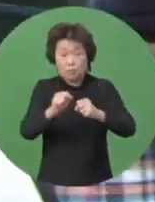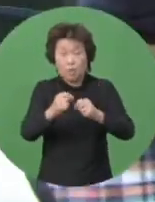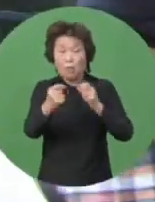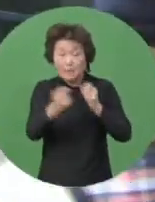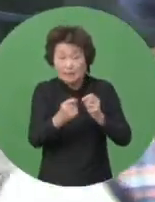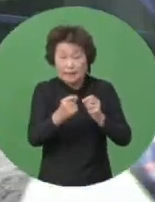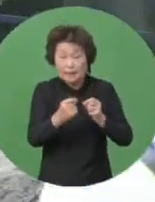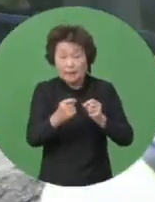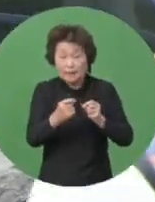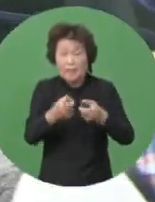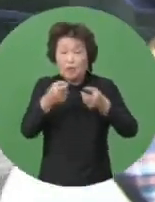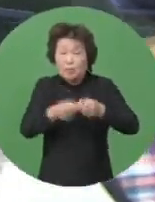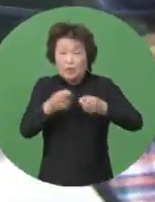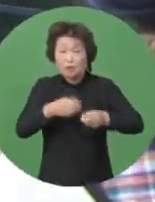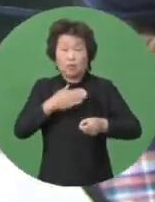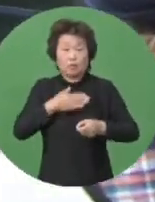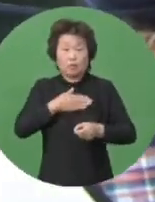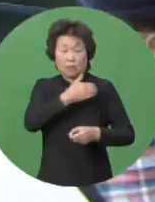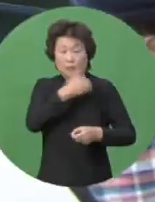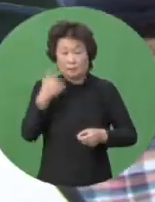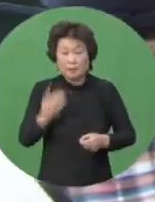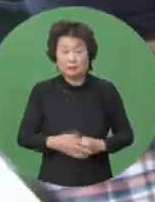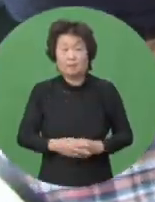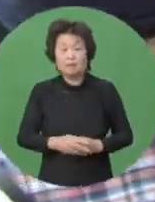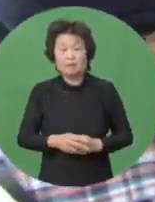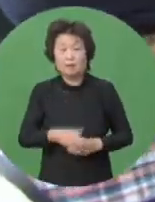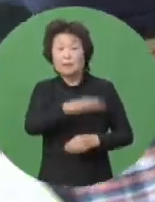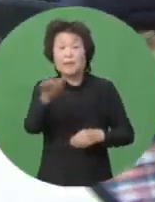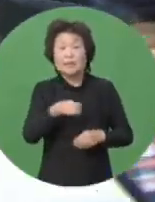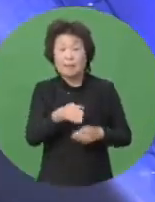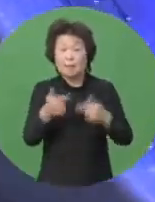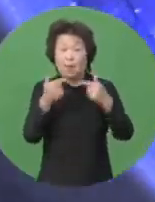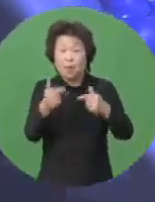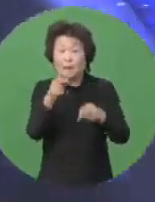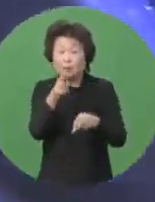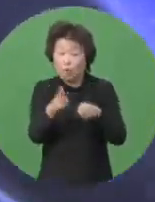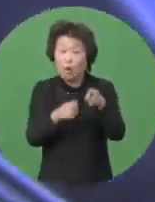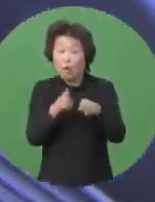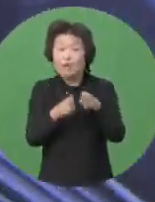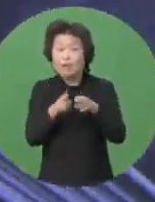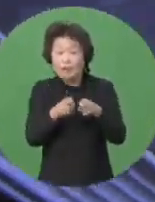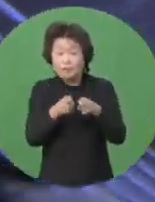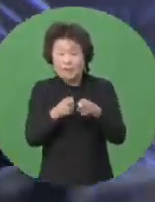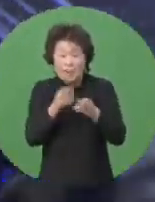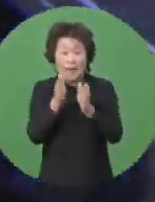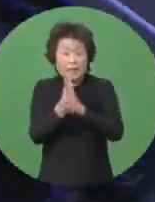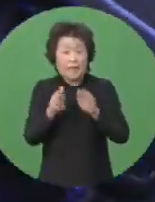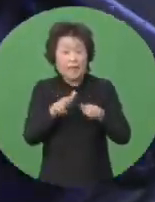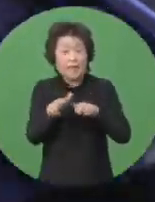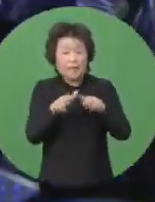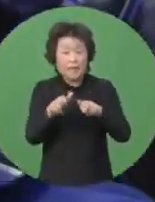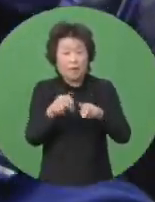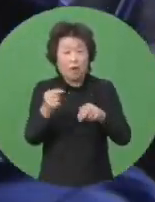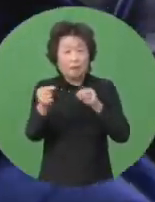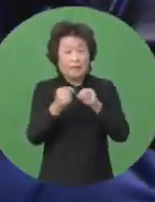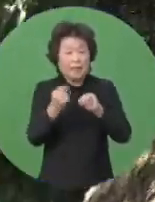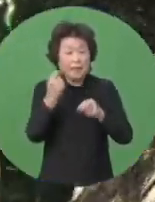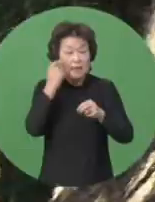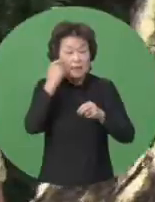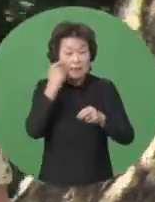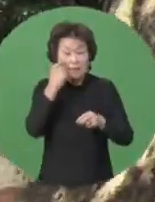近に、より詳しく知ることができます。皆さんもバスの旅で県政を身近に感じてみませんか。